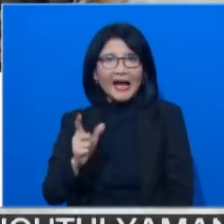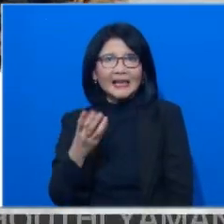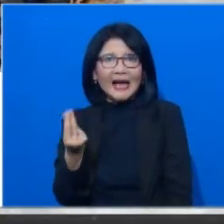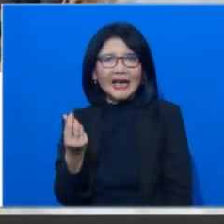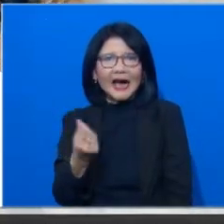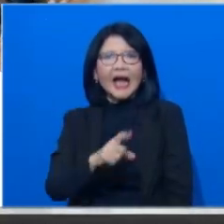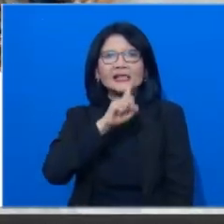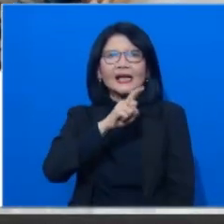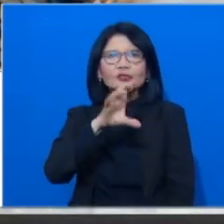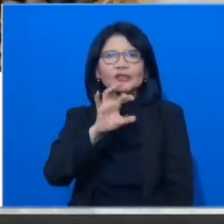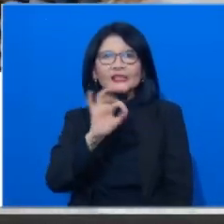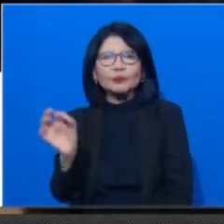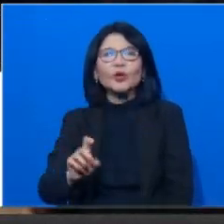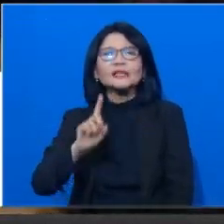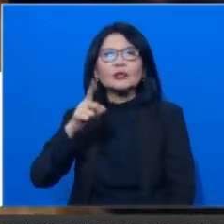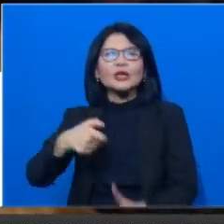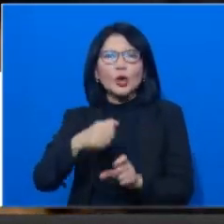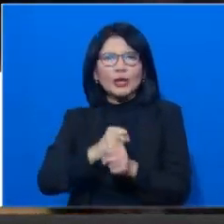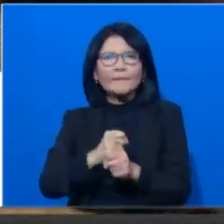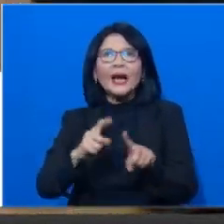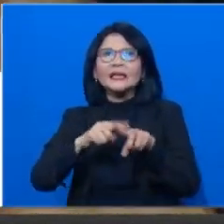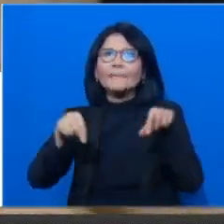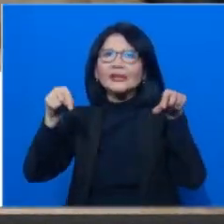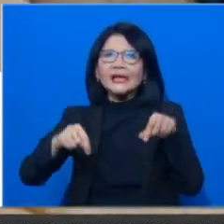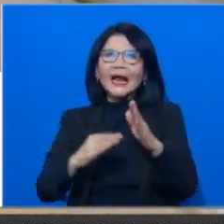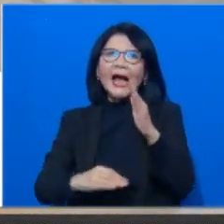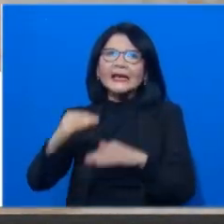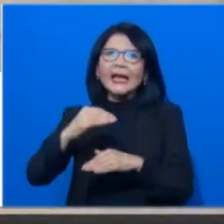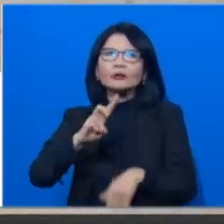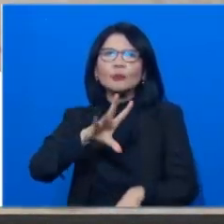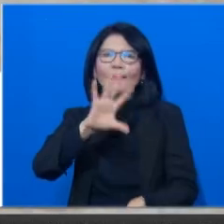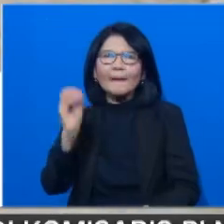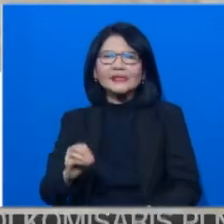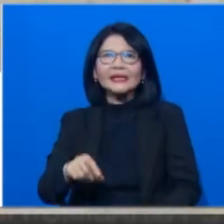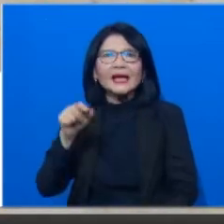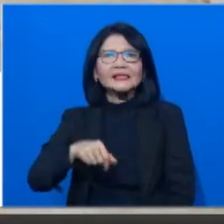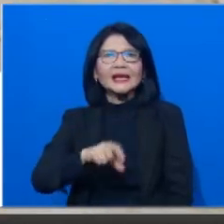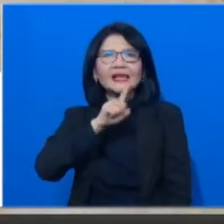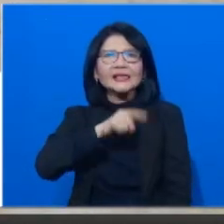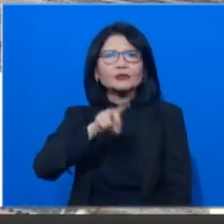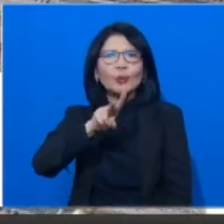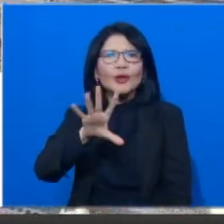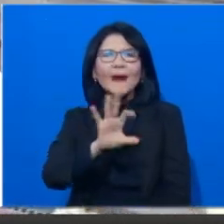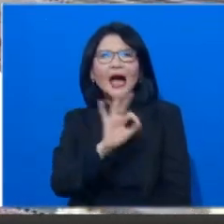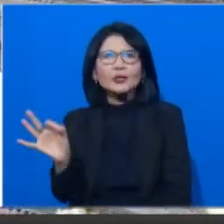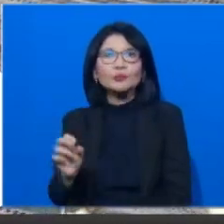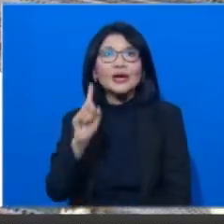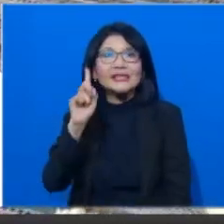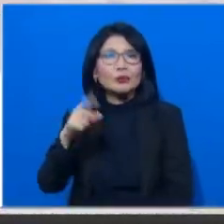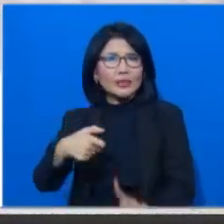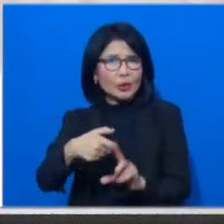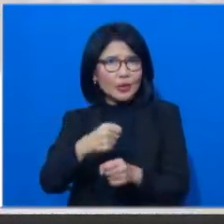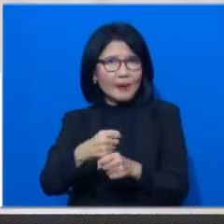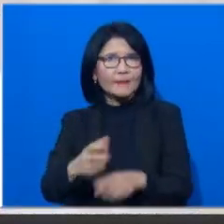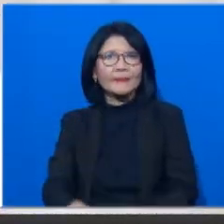seharga Rp100.000 per kilogram. Namun kini naik 25% hingga Rp125.000 per kilogram.